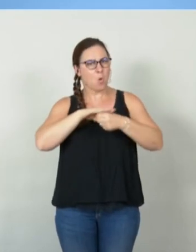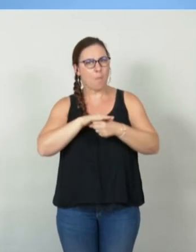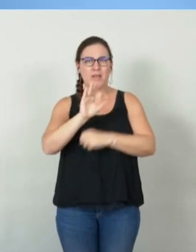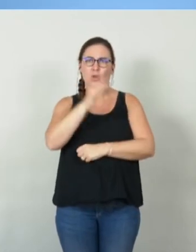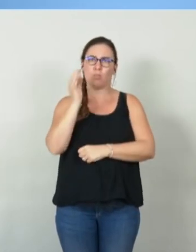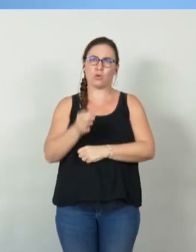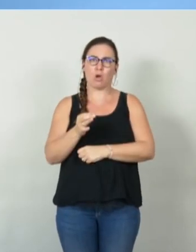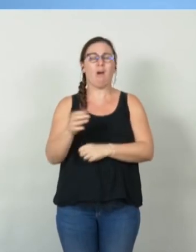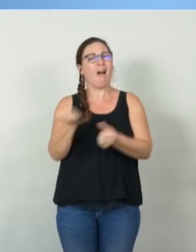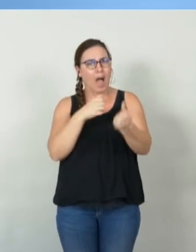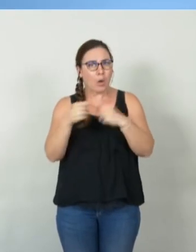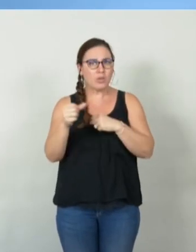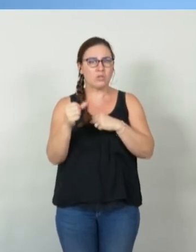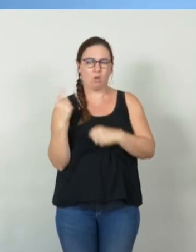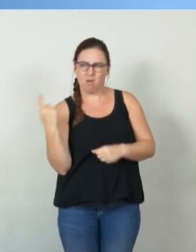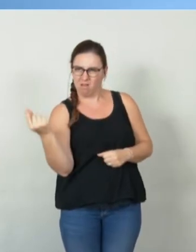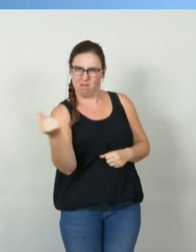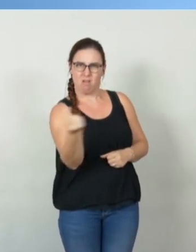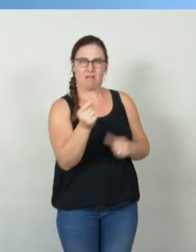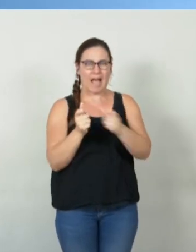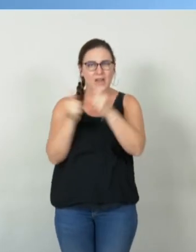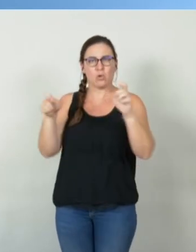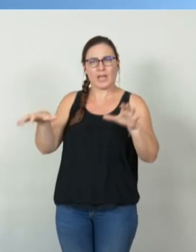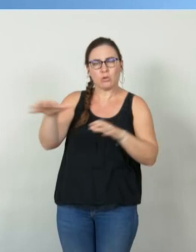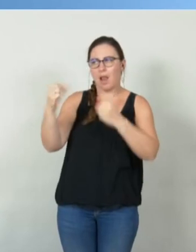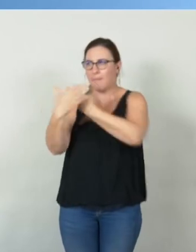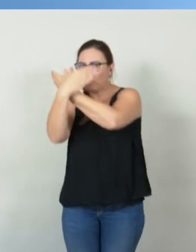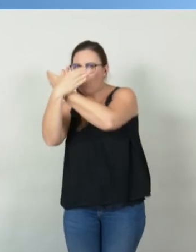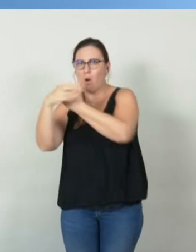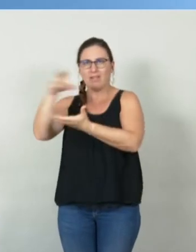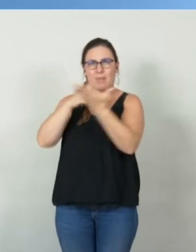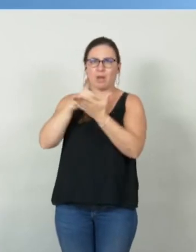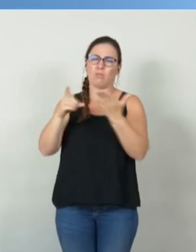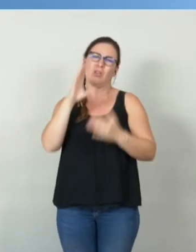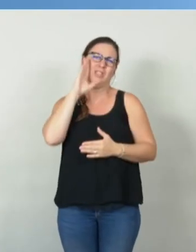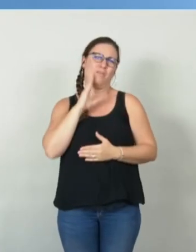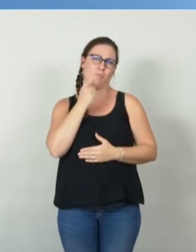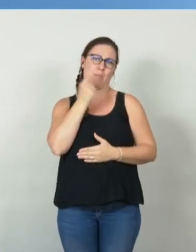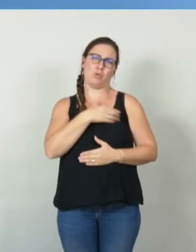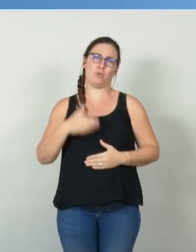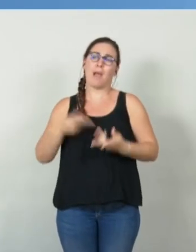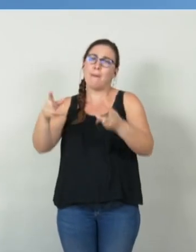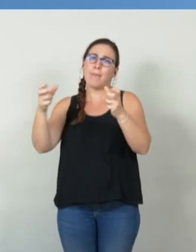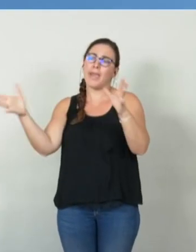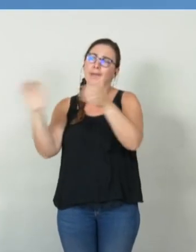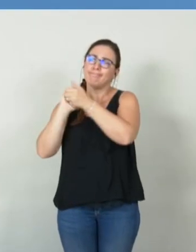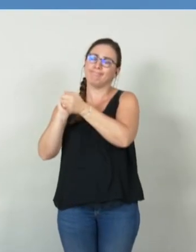sans étroite collaboration avec nos institutions territoriales faisons la paix Monsieur le Maire merci